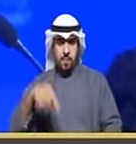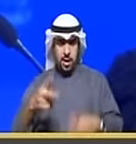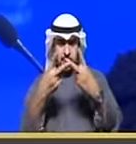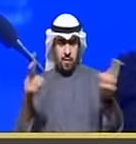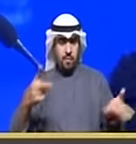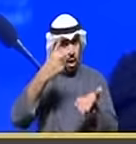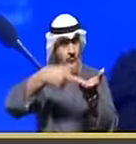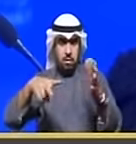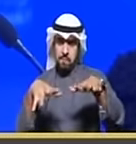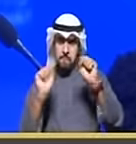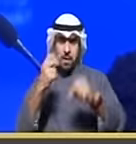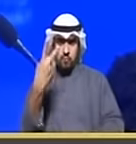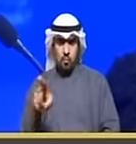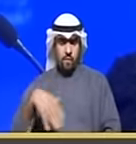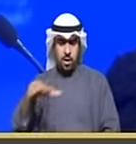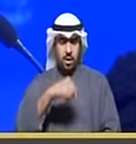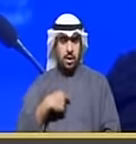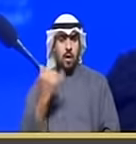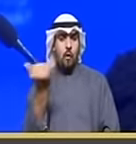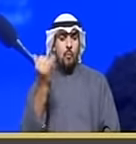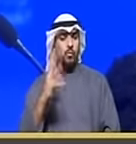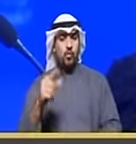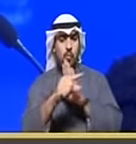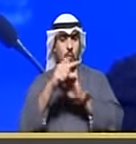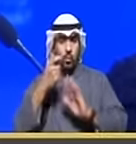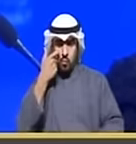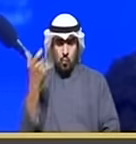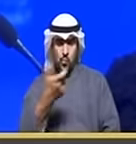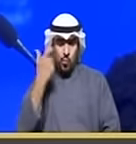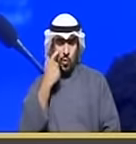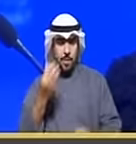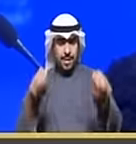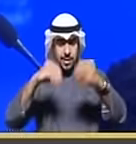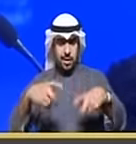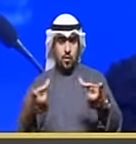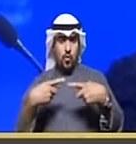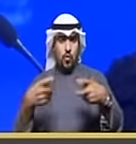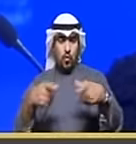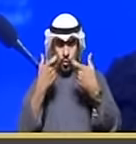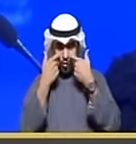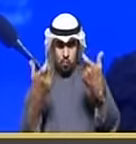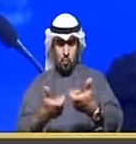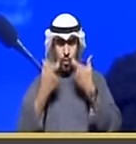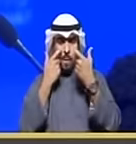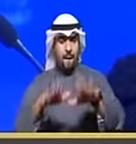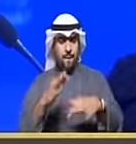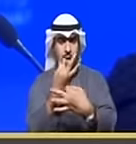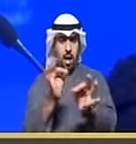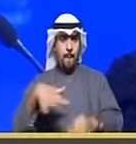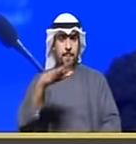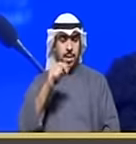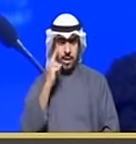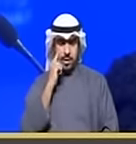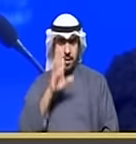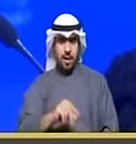يبين ان احنا لازم نزيد من هذه المتابعه ونطورها ون نستخدم التكنولوجيا في المتابعه حتى نستكمل